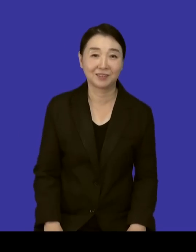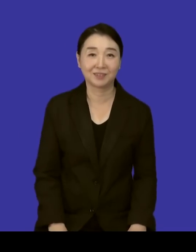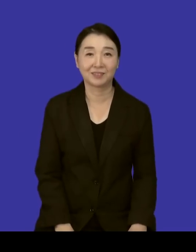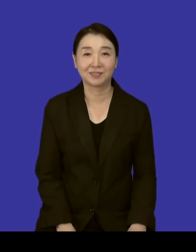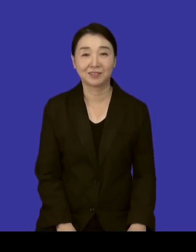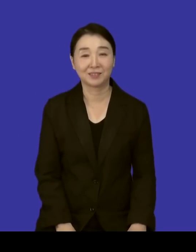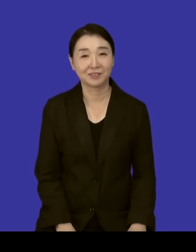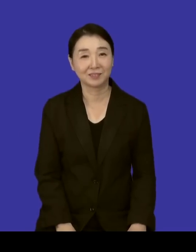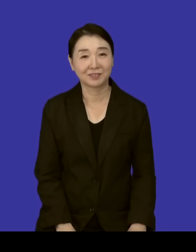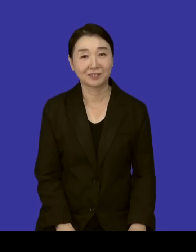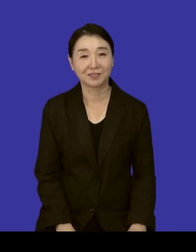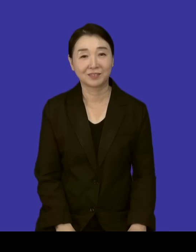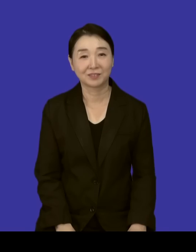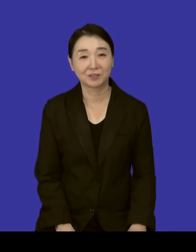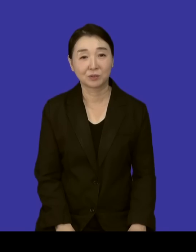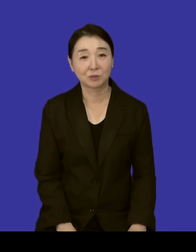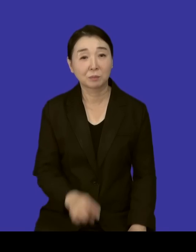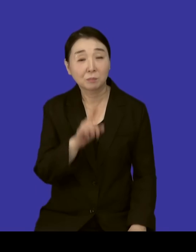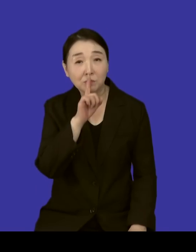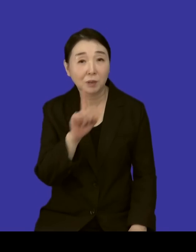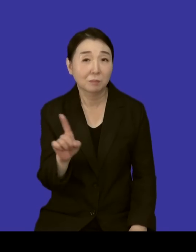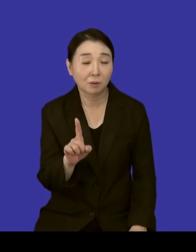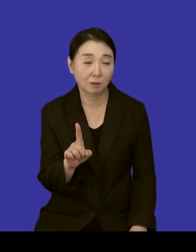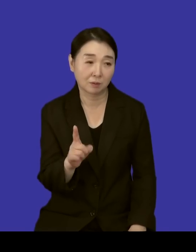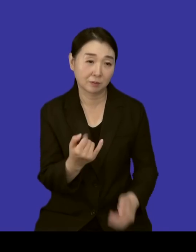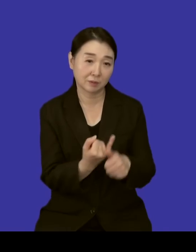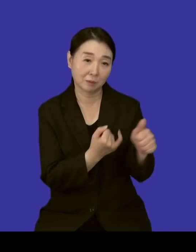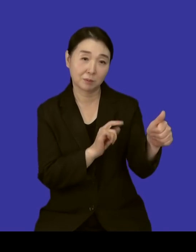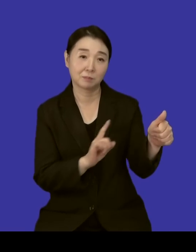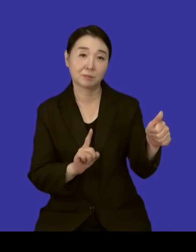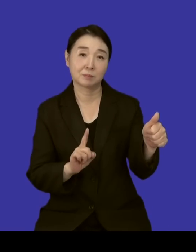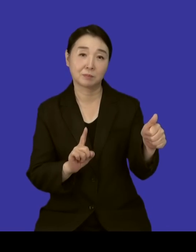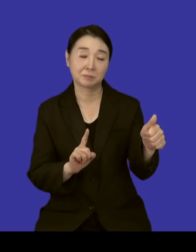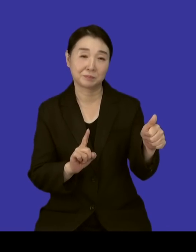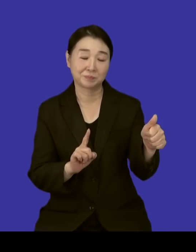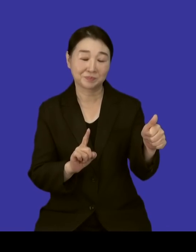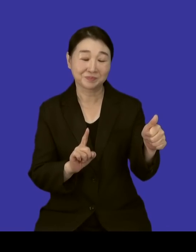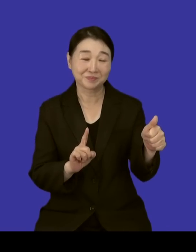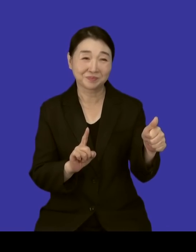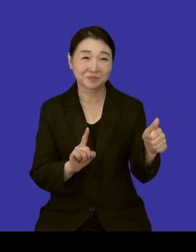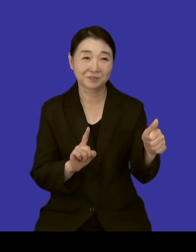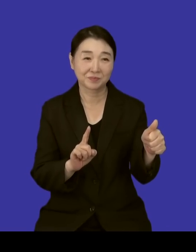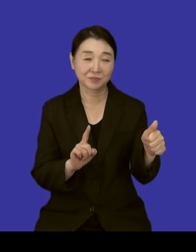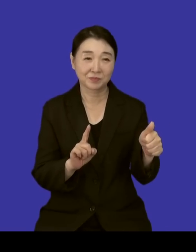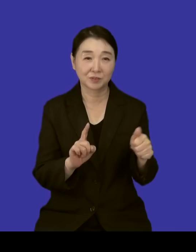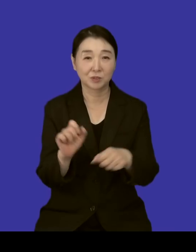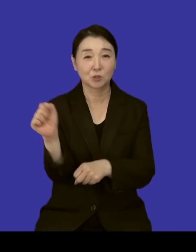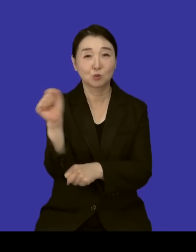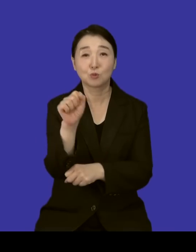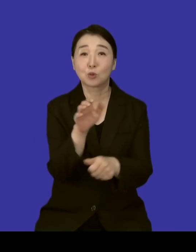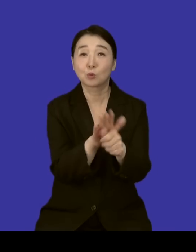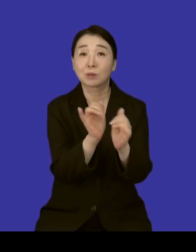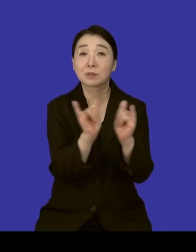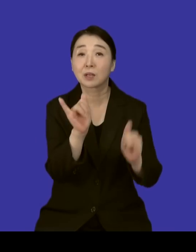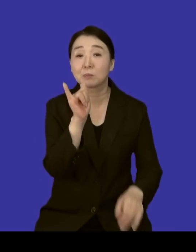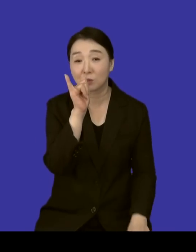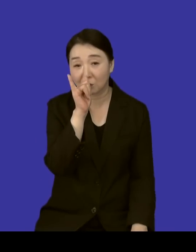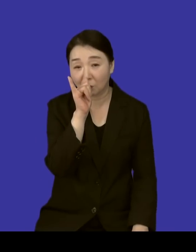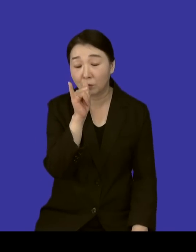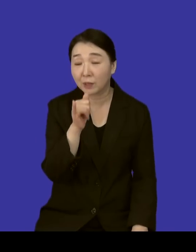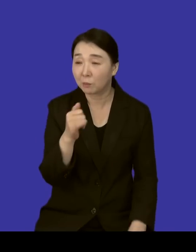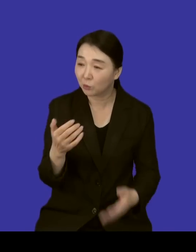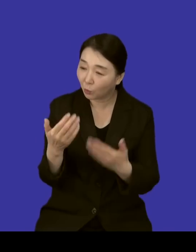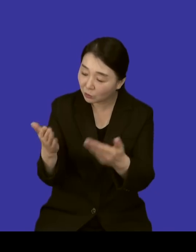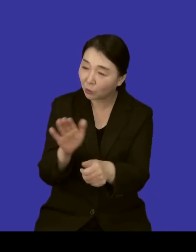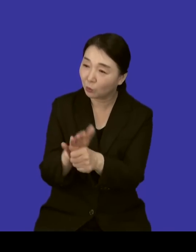일만 남았어요. 예. 근데 네, 네, 멘트가 뭐 있었을 거 아니에요. 뭐 남편분이 이제 뭐 기사 딸린 외제차뿐만 아니라 그래도 뭐 내가 어떻게 해줄게